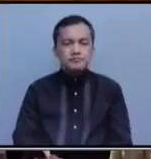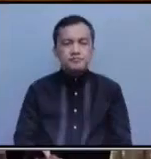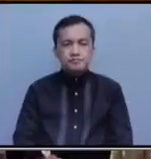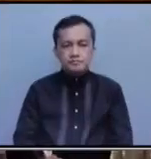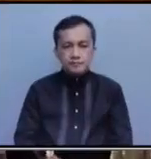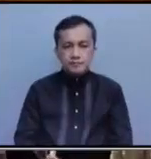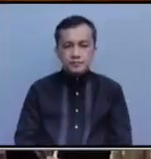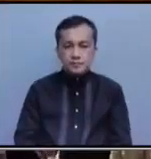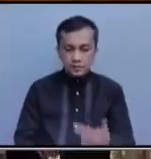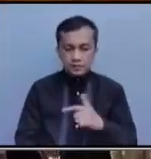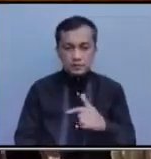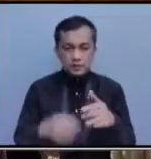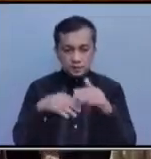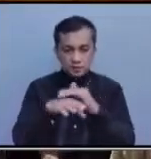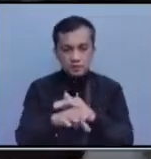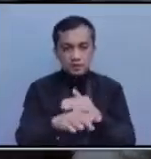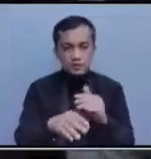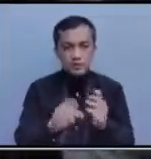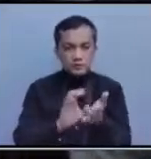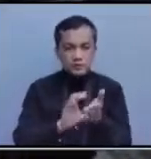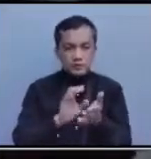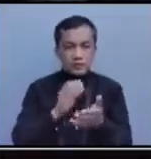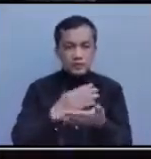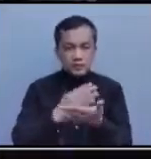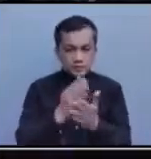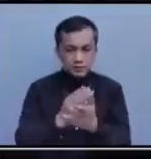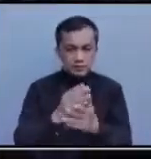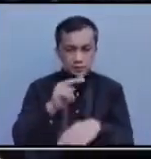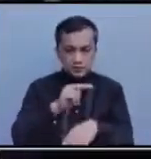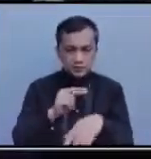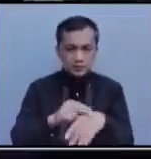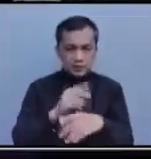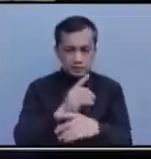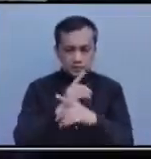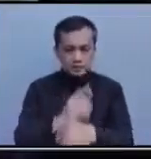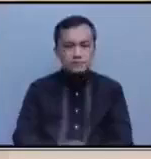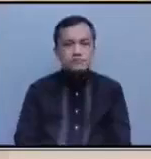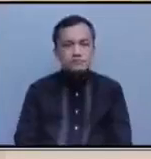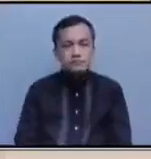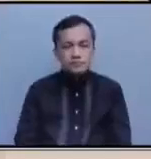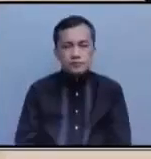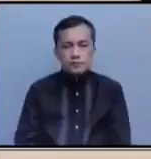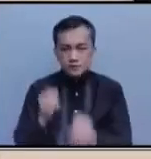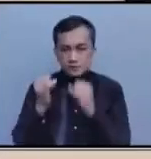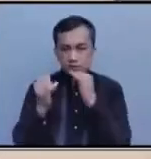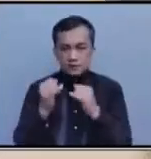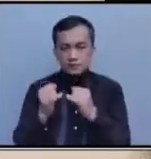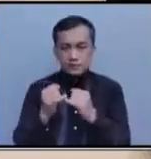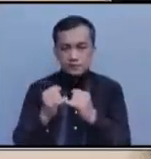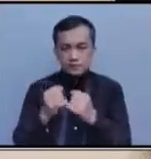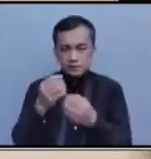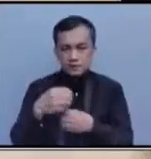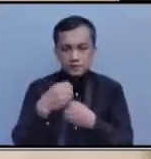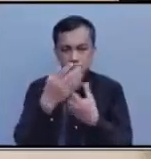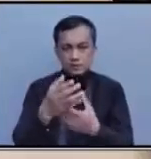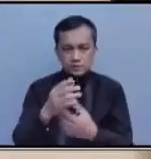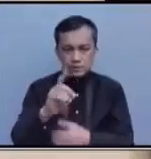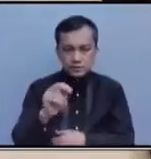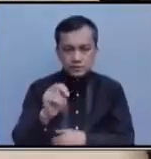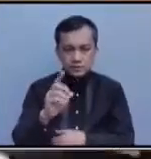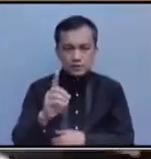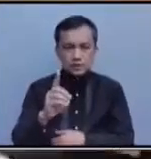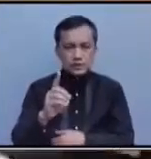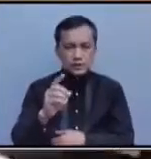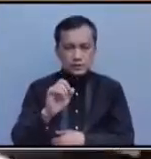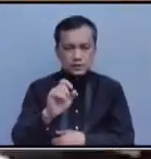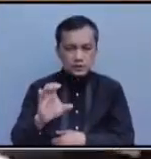ang panukalang pondo ng Department of National Defense. Sa isang panayam, nagbigay ng update si DND Secretary Gibo Teodoro